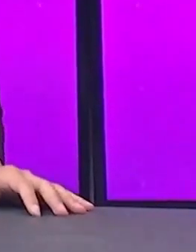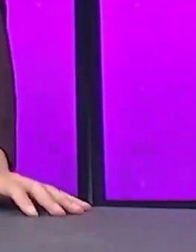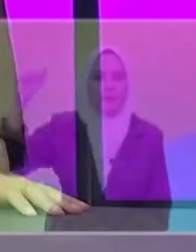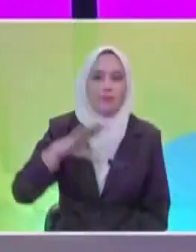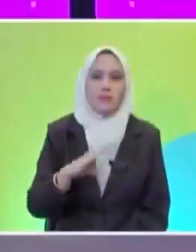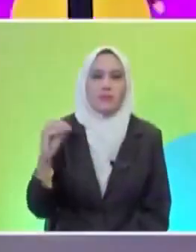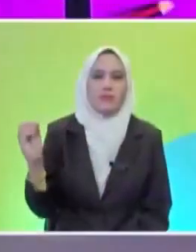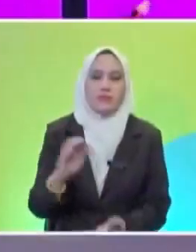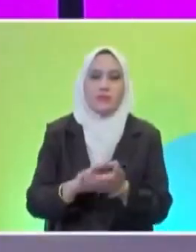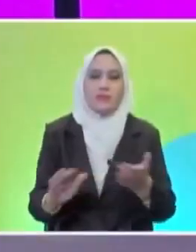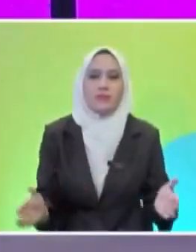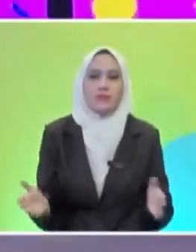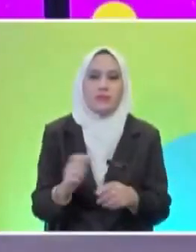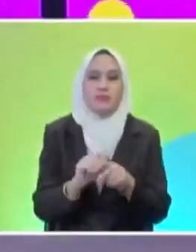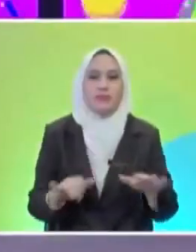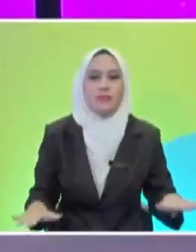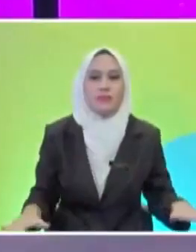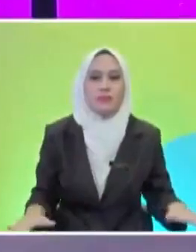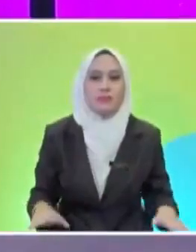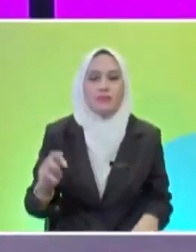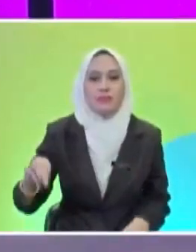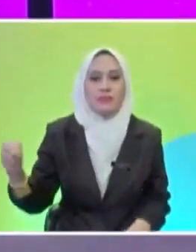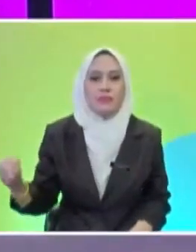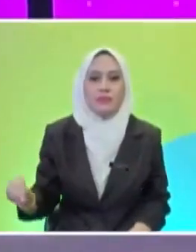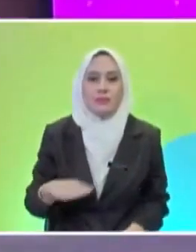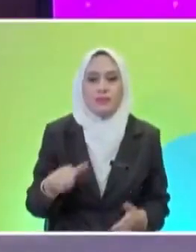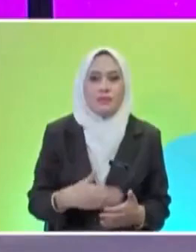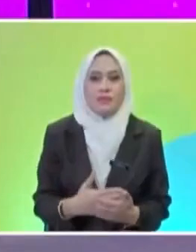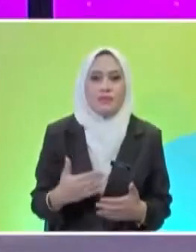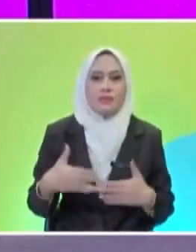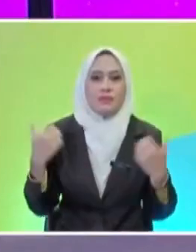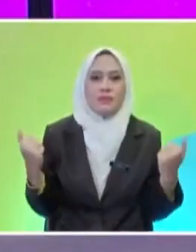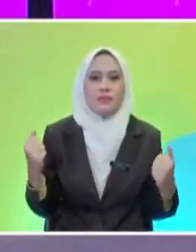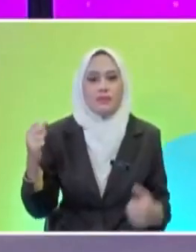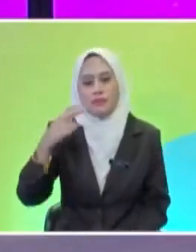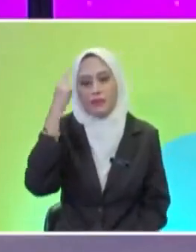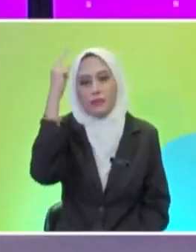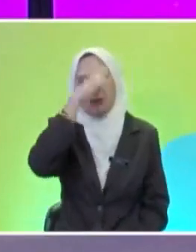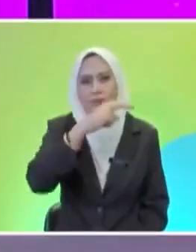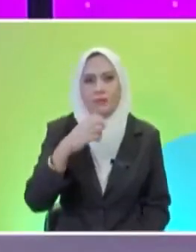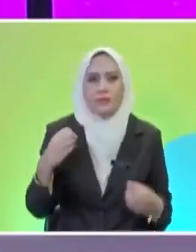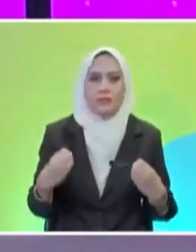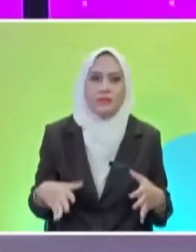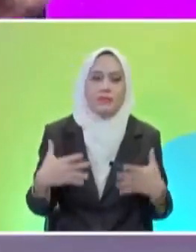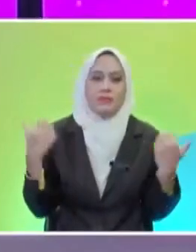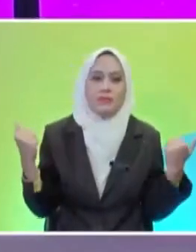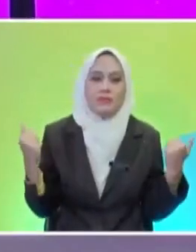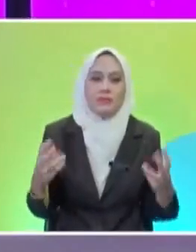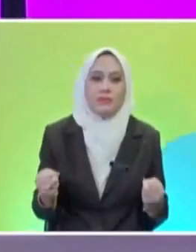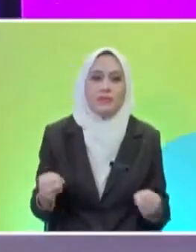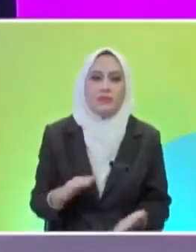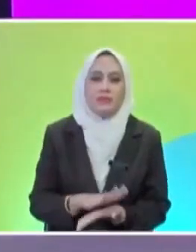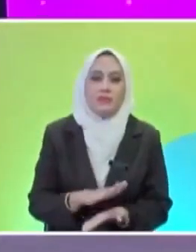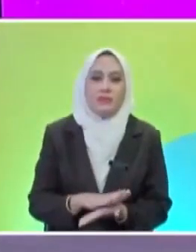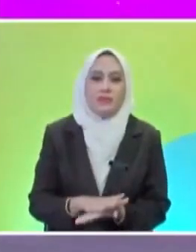Assalamualaikum dan selamat sejahtera murid-murid kat rumah. Semuanya sihat tak? Abang Hanif hari ni sihat. Dah pergi sekolah dah ni. Kerana